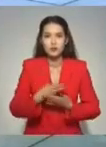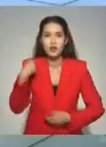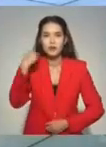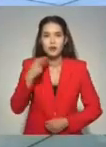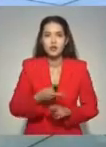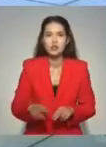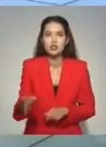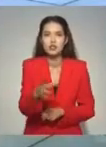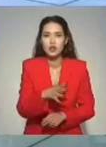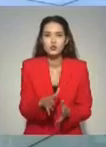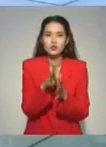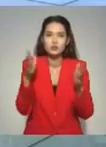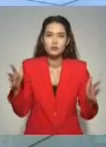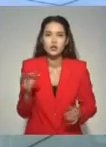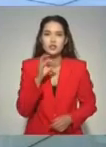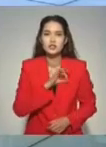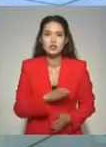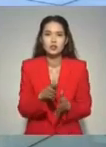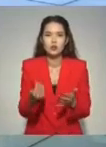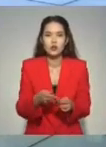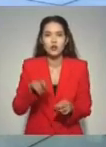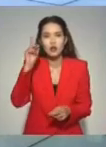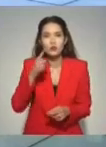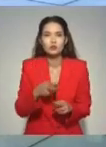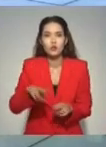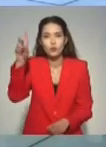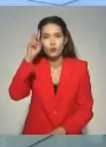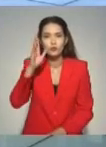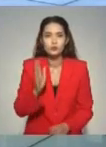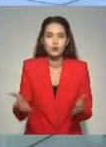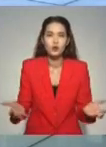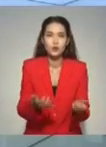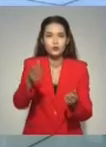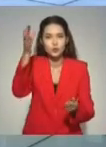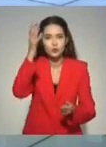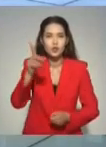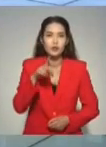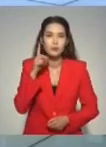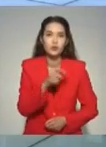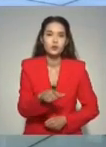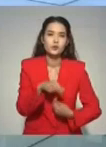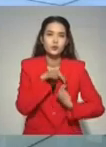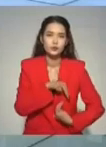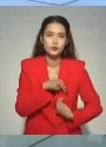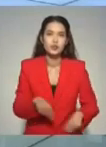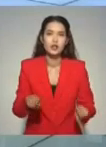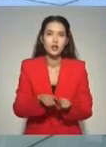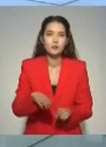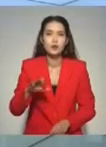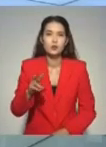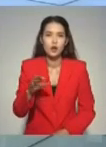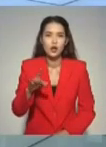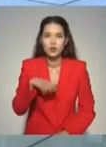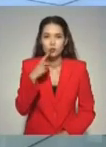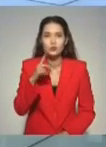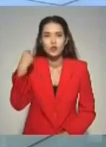это регион с большим потенциалом. Здесь же он отметил, что государство будет поддерживать ученых, молодежь и людей труда. При этом Токаев подчеркнул,